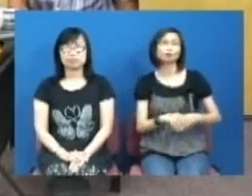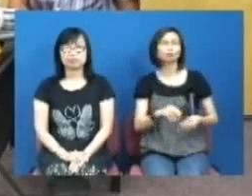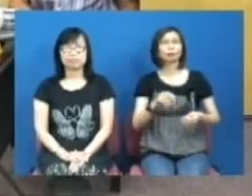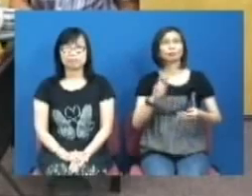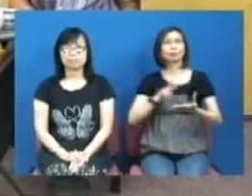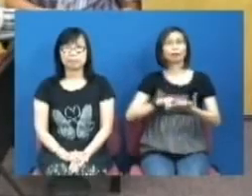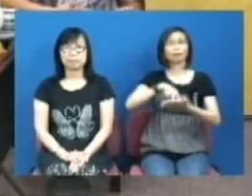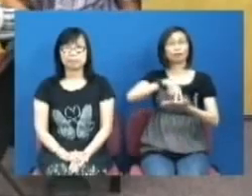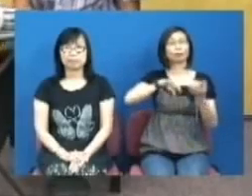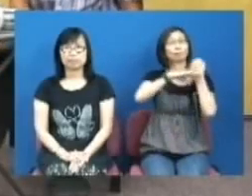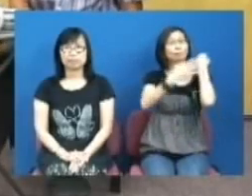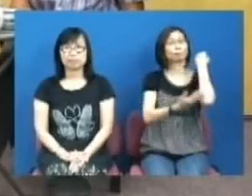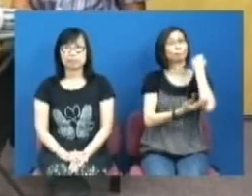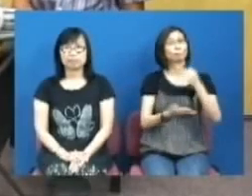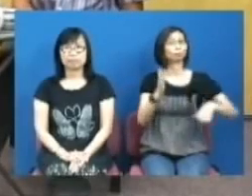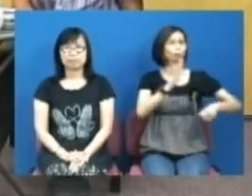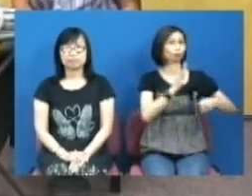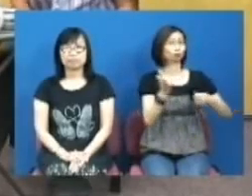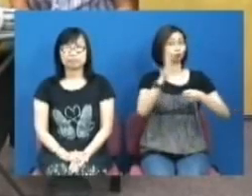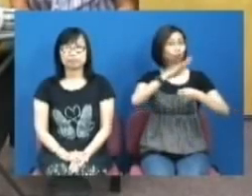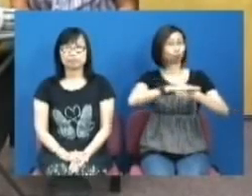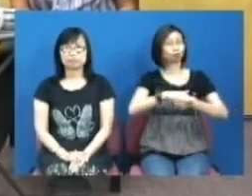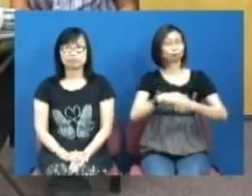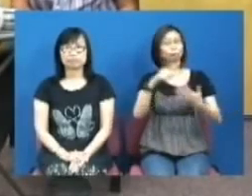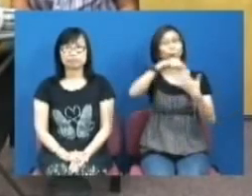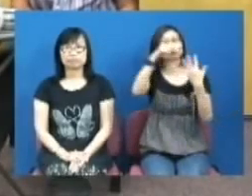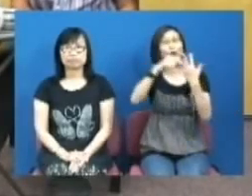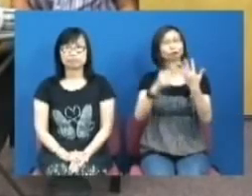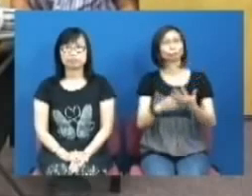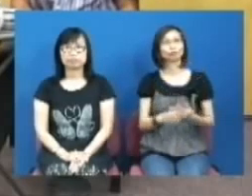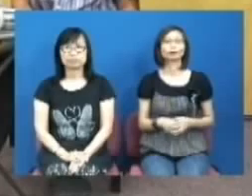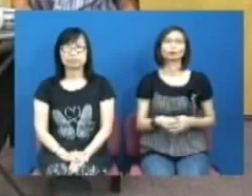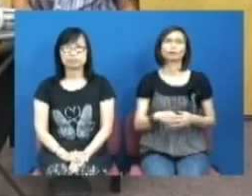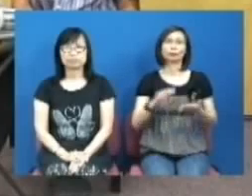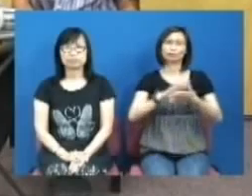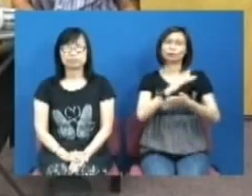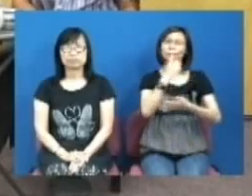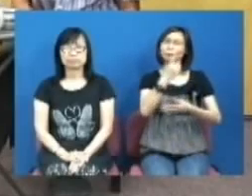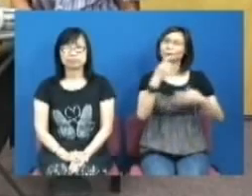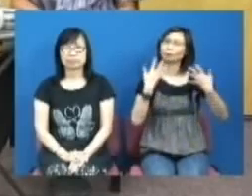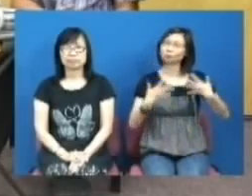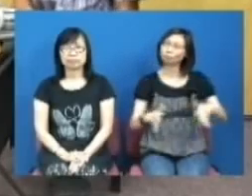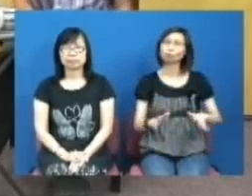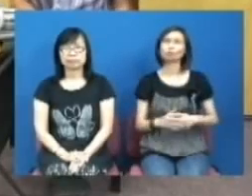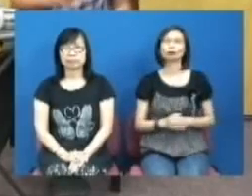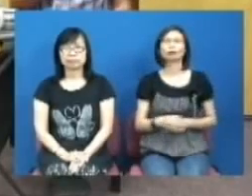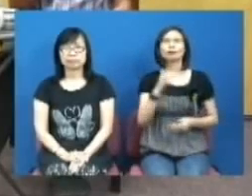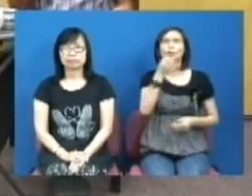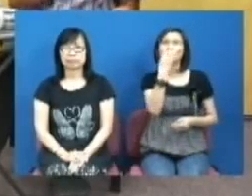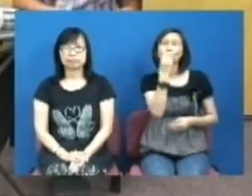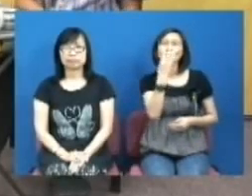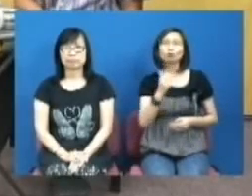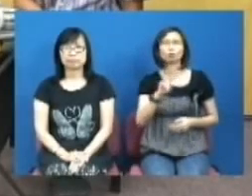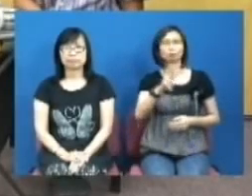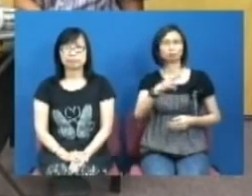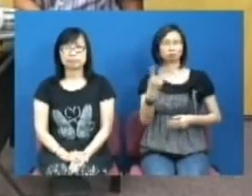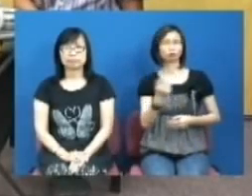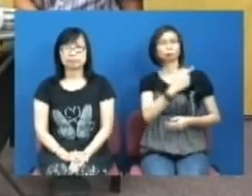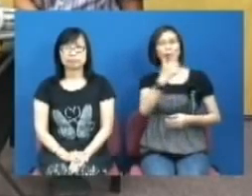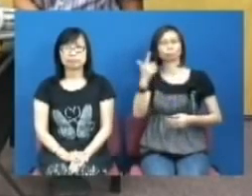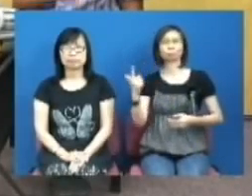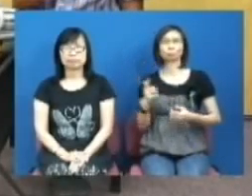叫做五居公投。咁都事发咗一年。咁香港嘅政治其實都產生咗好多嘅變化，咁但係未講得一